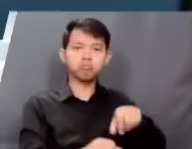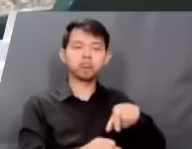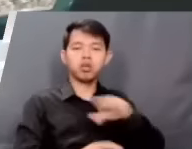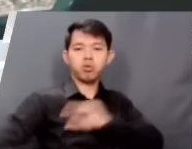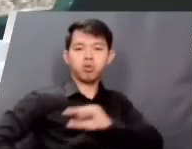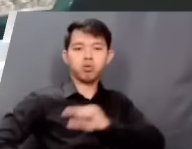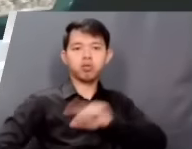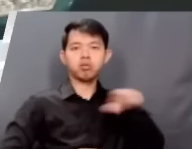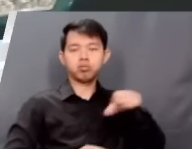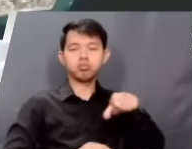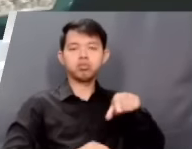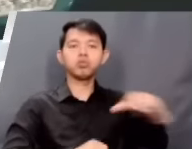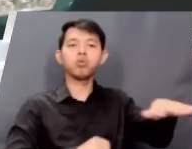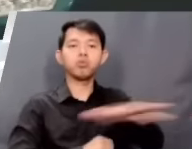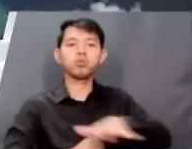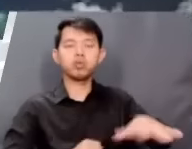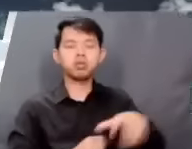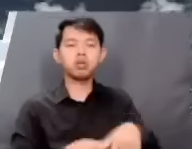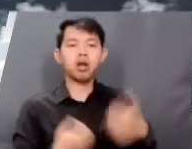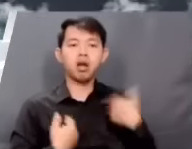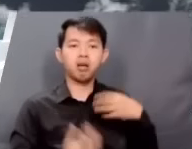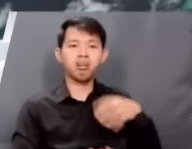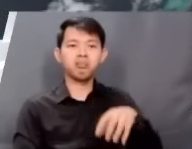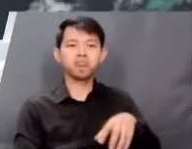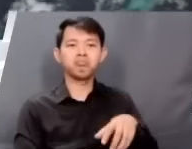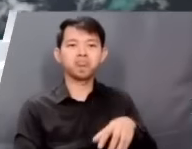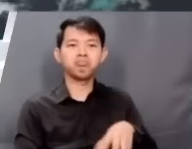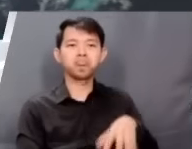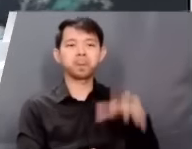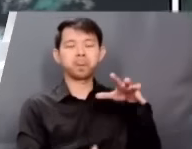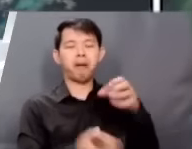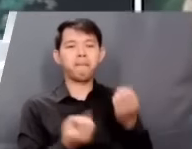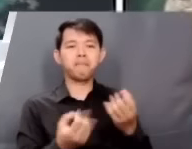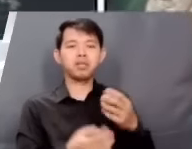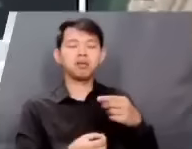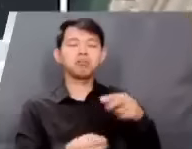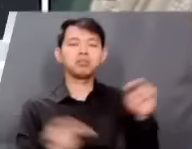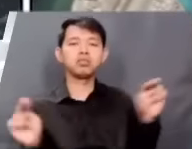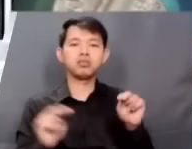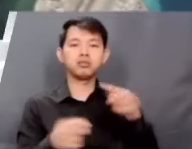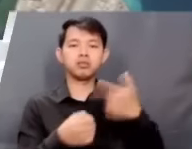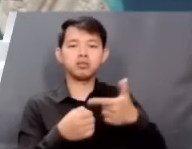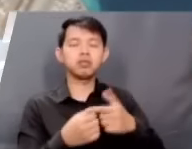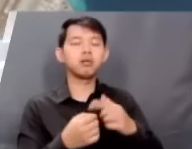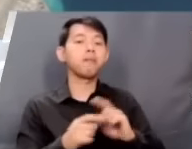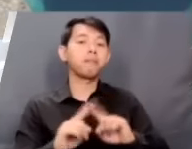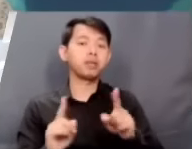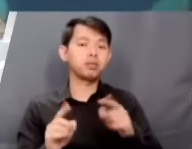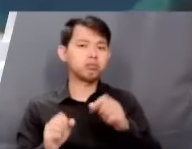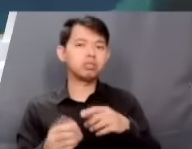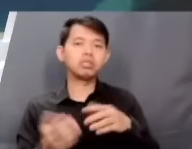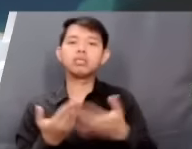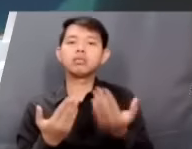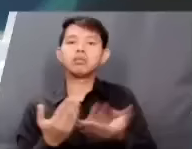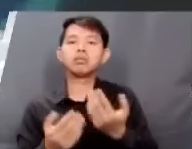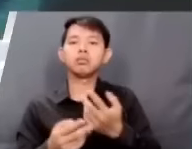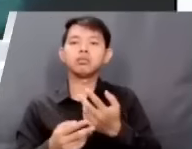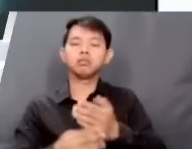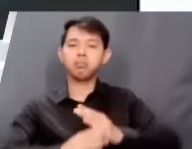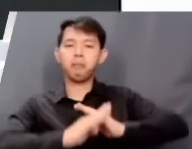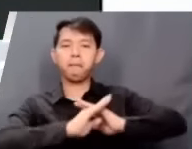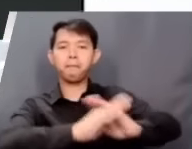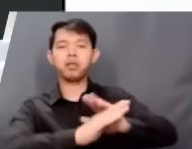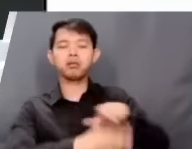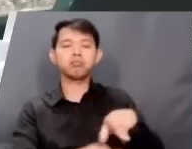gas. Dagdag ng PCG, mas madali na ring mahaharangan ang resupply mission sa Ayungin Shoal na malapit lamang